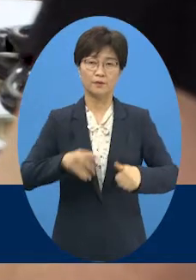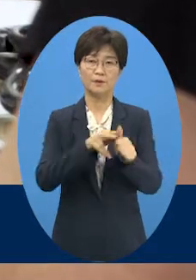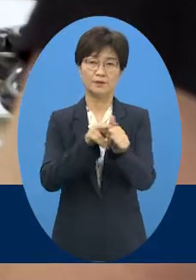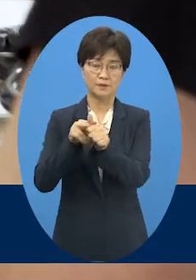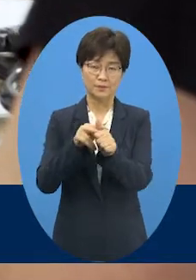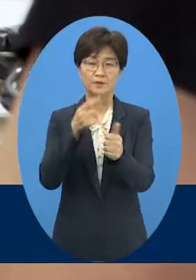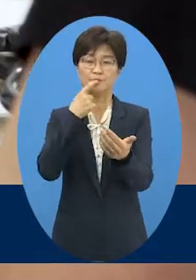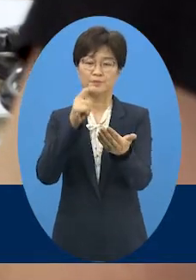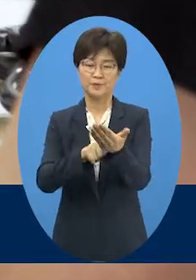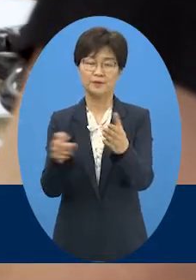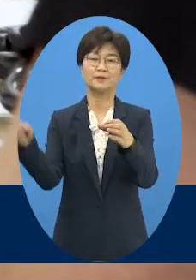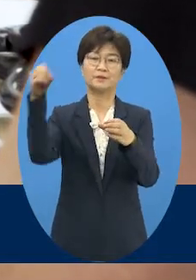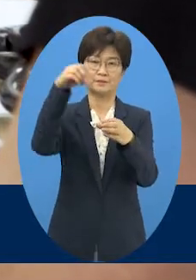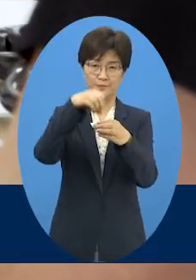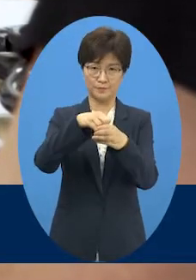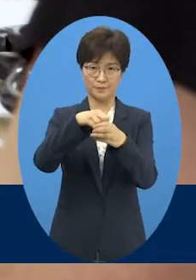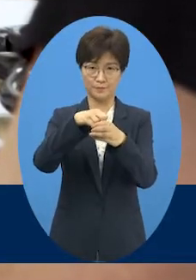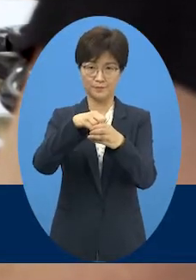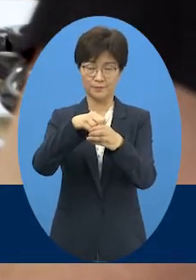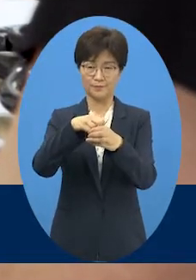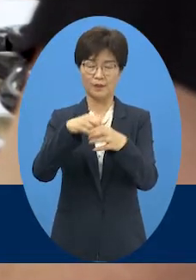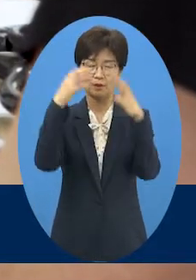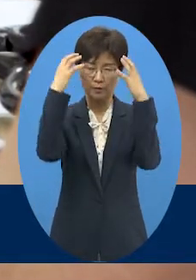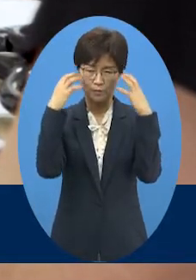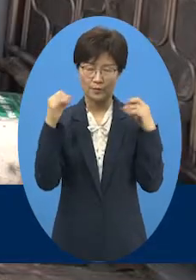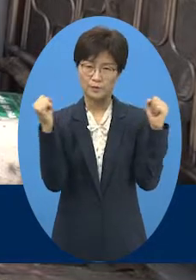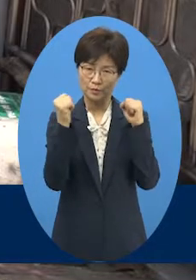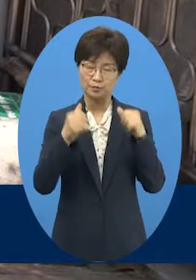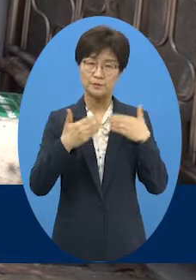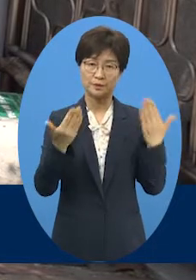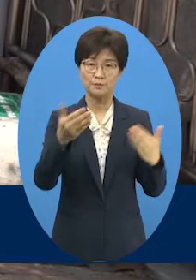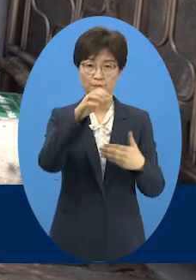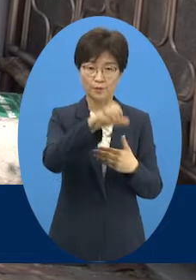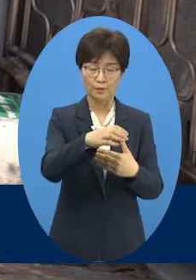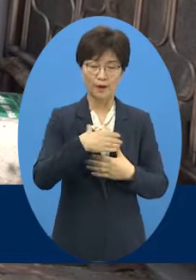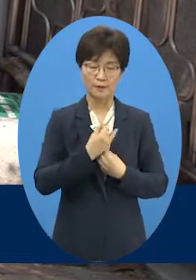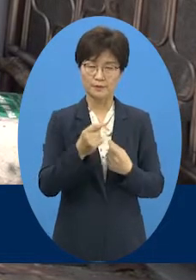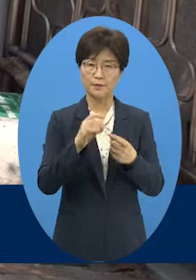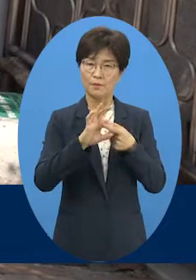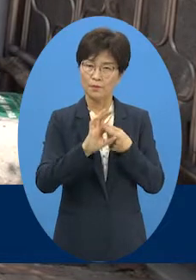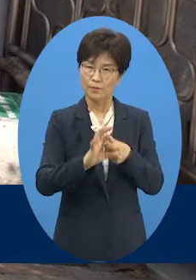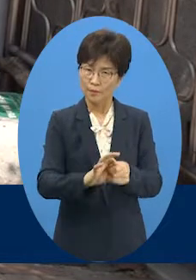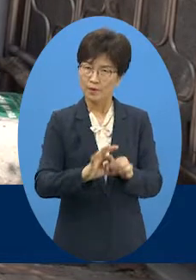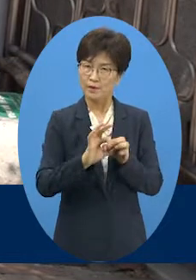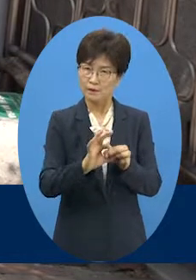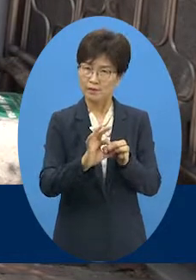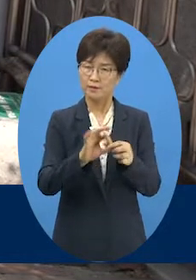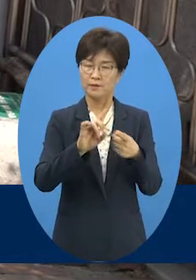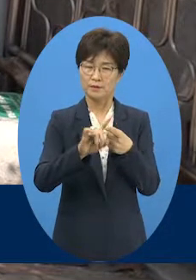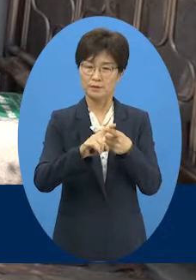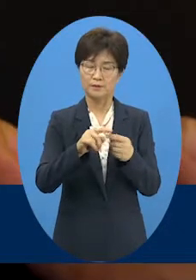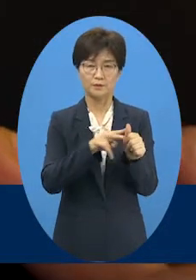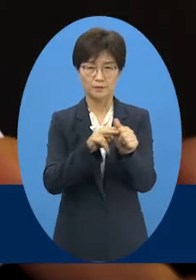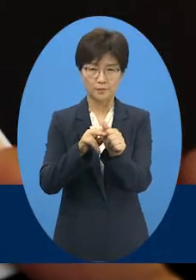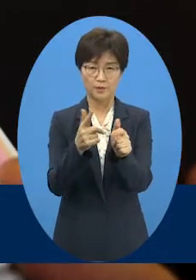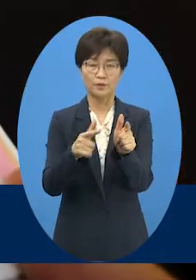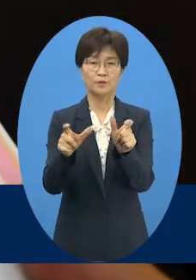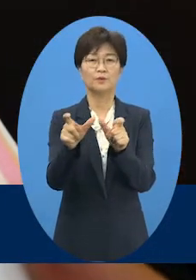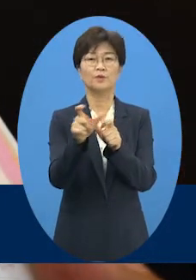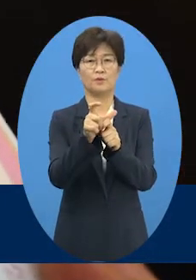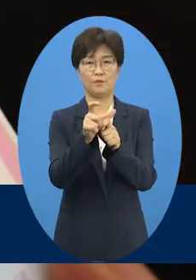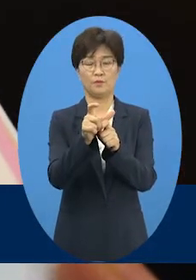알기 쉽게 수록했습니다 또한 무더위 한파 쉼터 등 안전 관련 정보를 강화하고 전문 분야